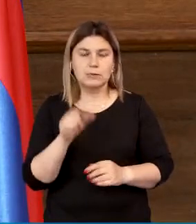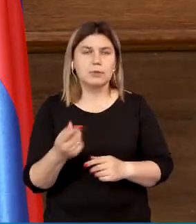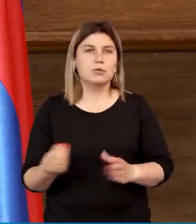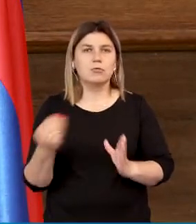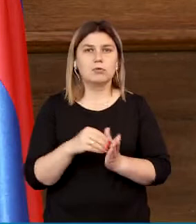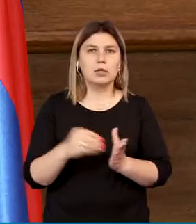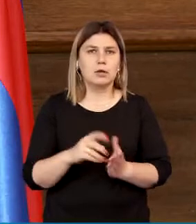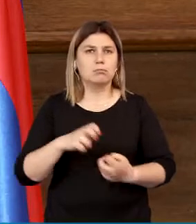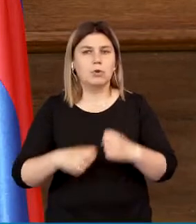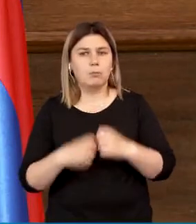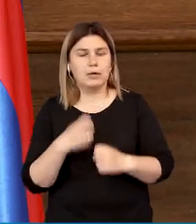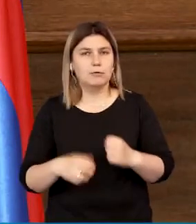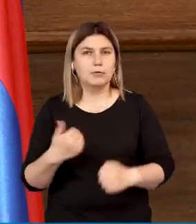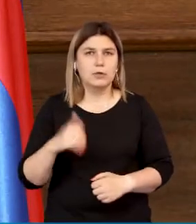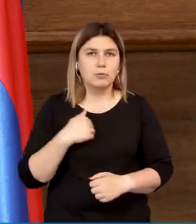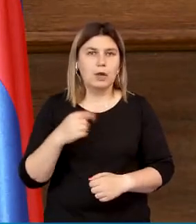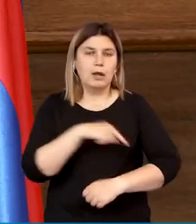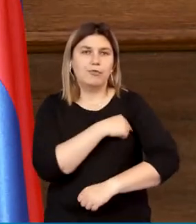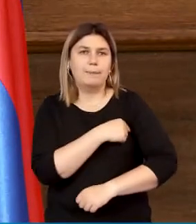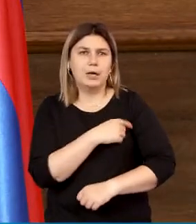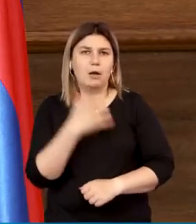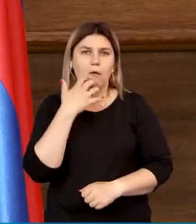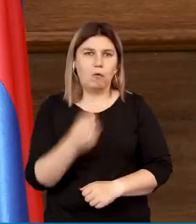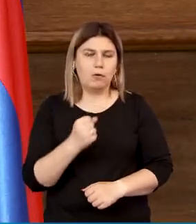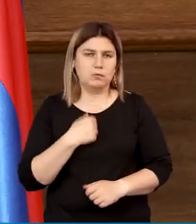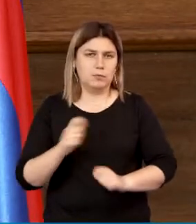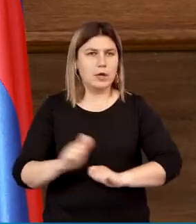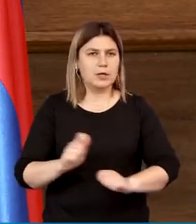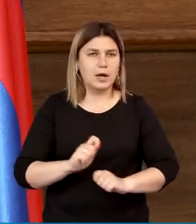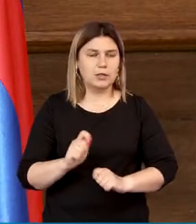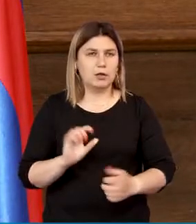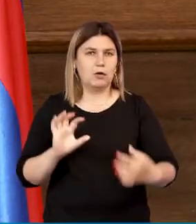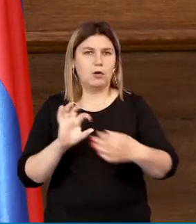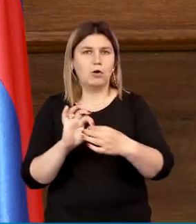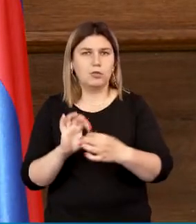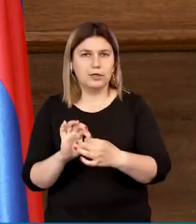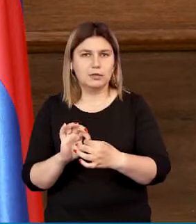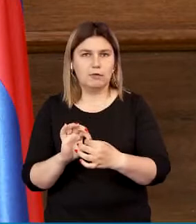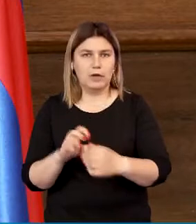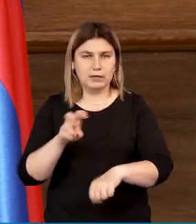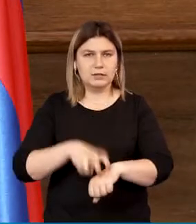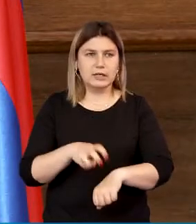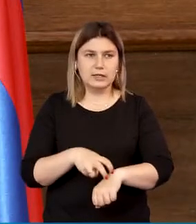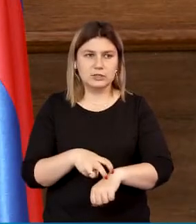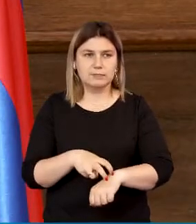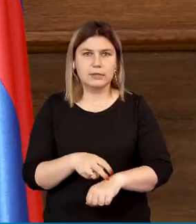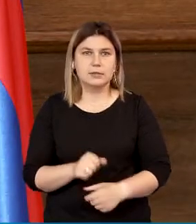dodatkowych kłopotów, jeśli pojawia się temperatura, gorączka, abyśmy na to reagowali, kontaktowali się z lekarzami.